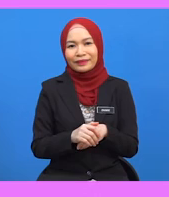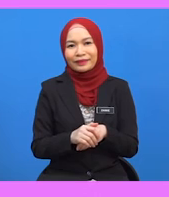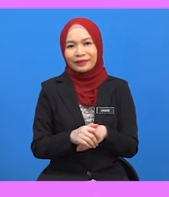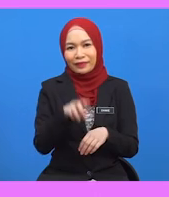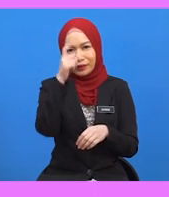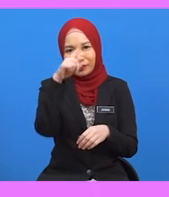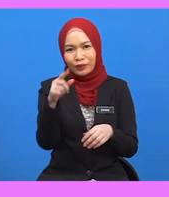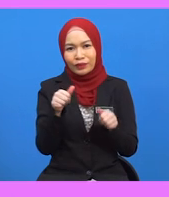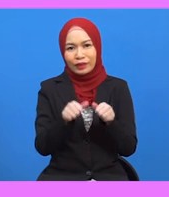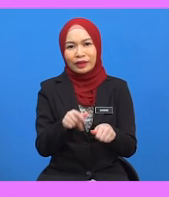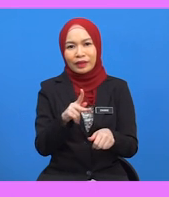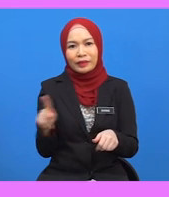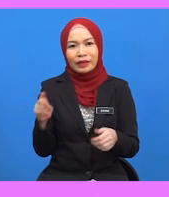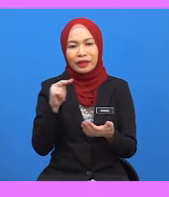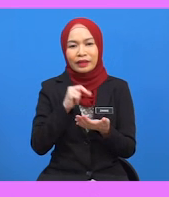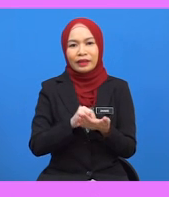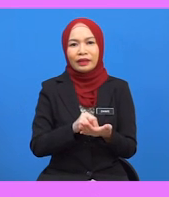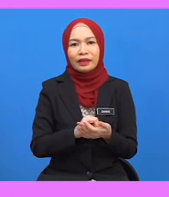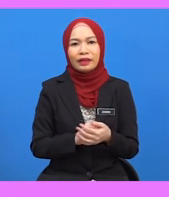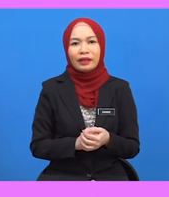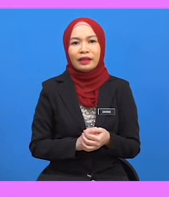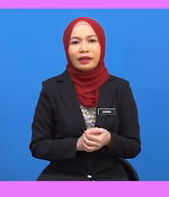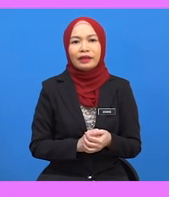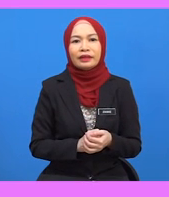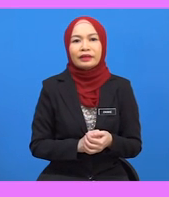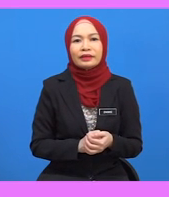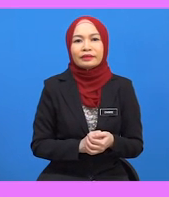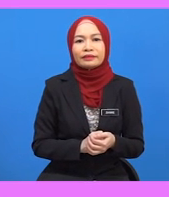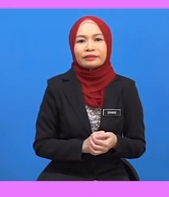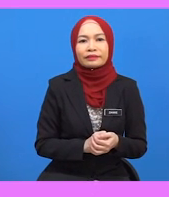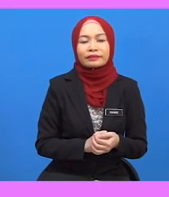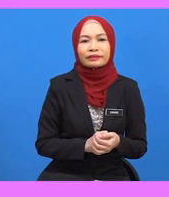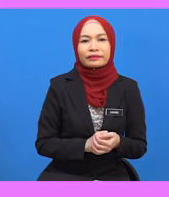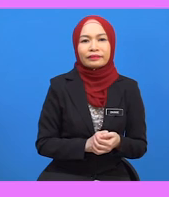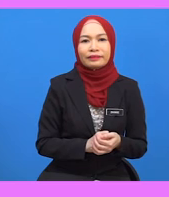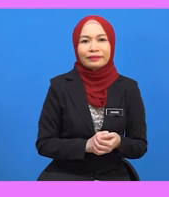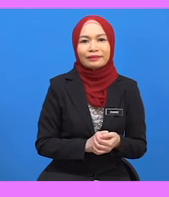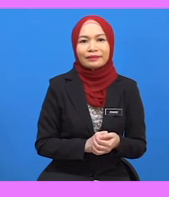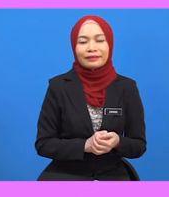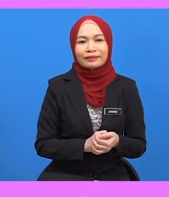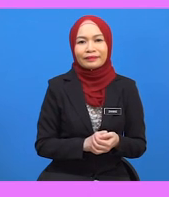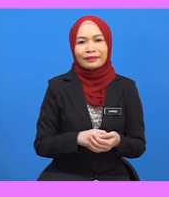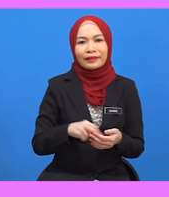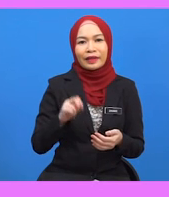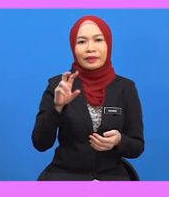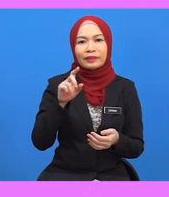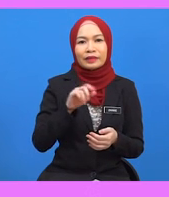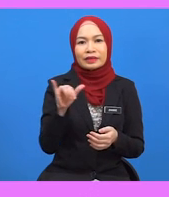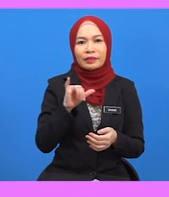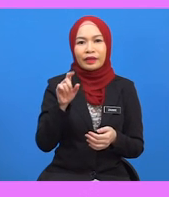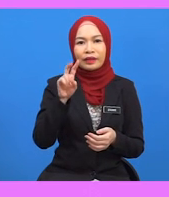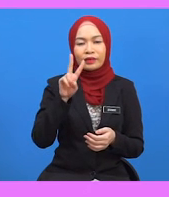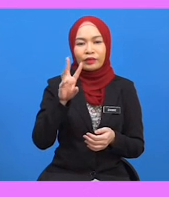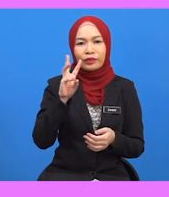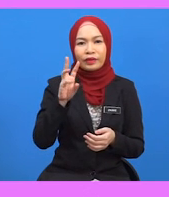untuk menetapkan nilai N bersamaan dengan 26 dan I bersamaan